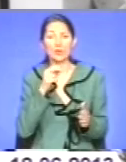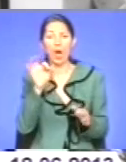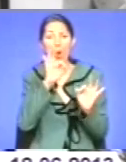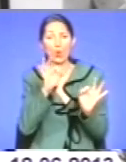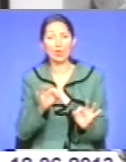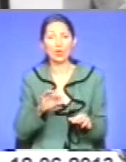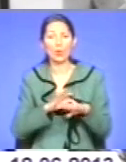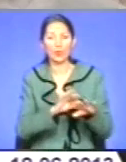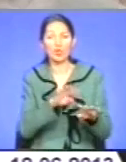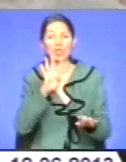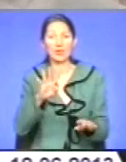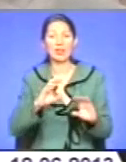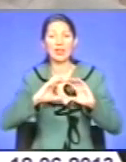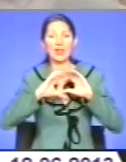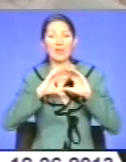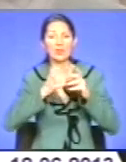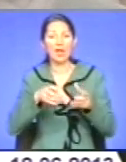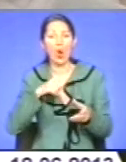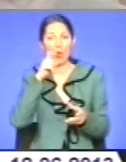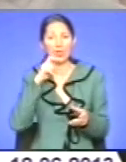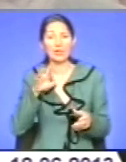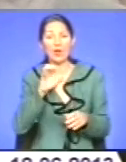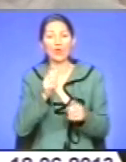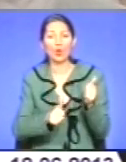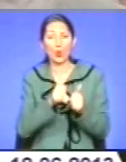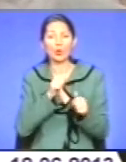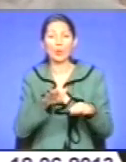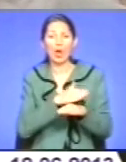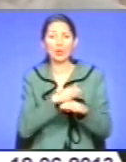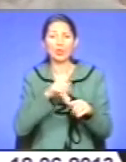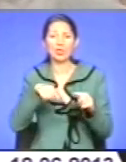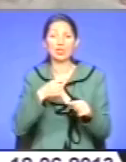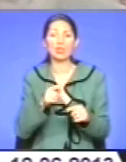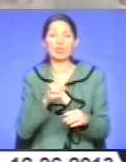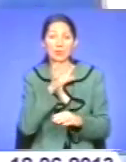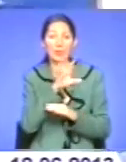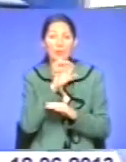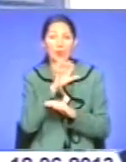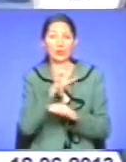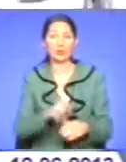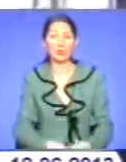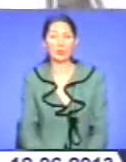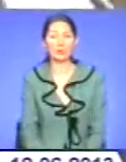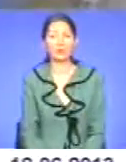уже четвертий всеукраїнський фотоконкурс «Благодійність крізь призму об'єктива».